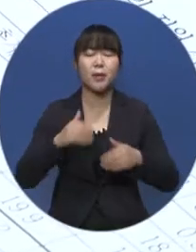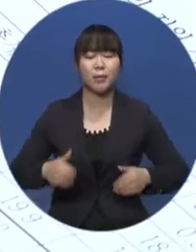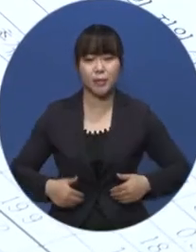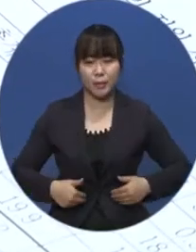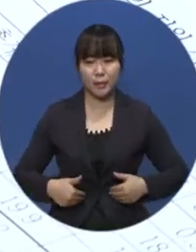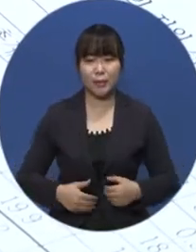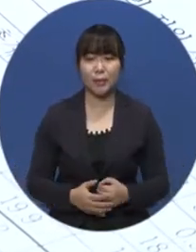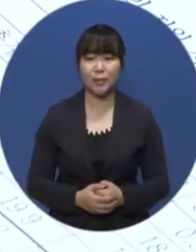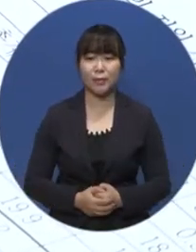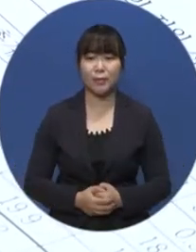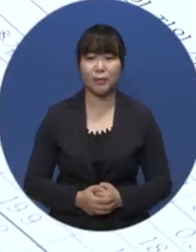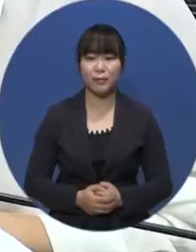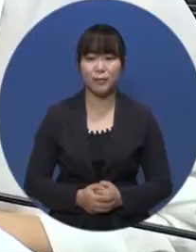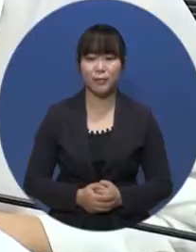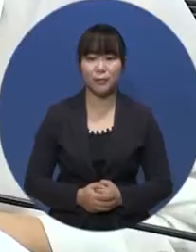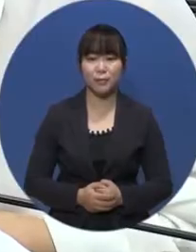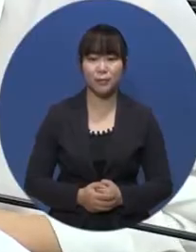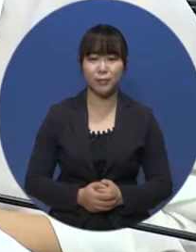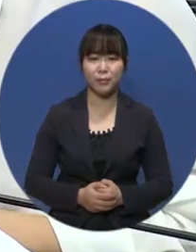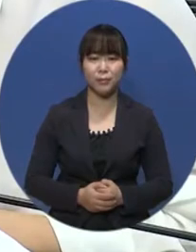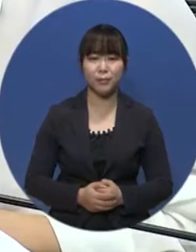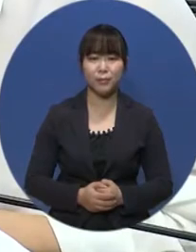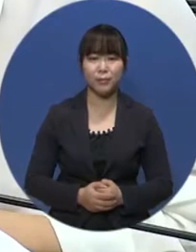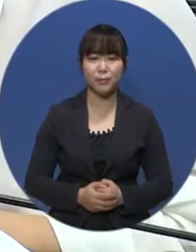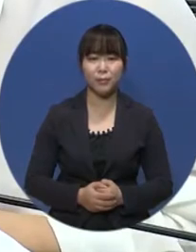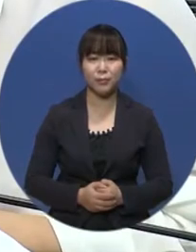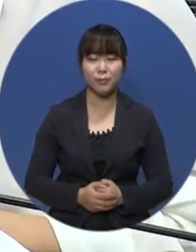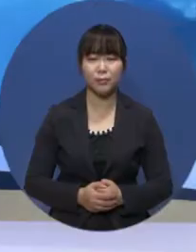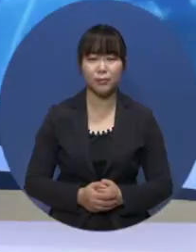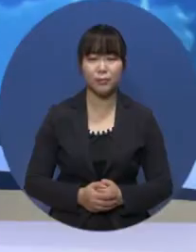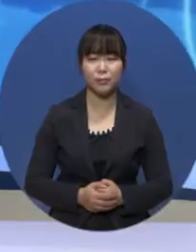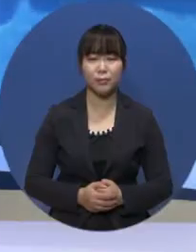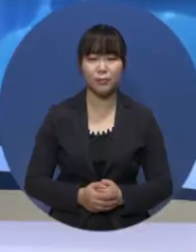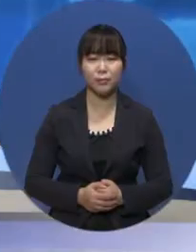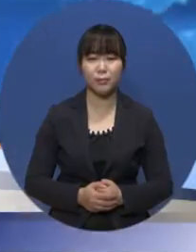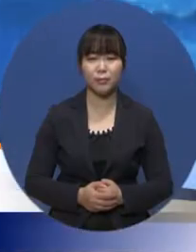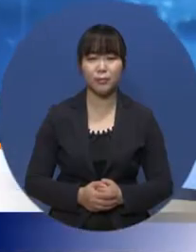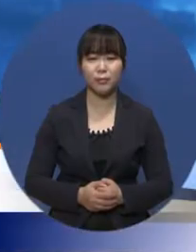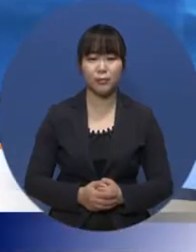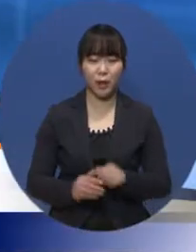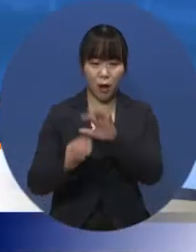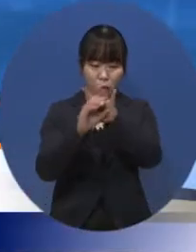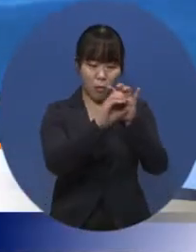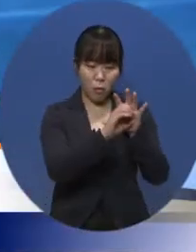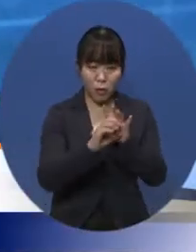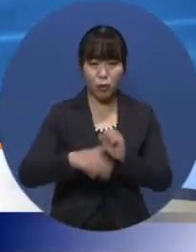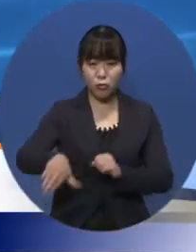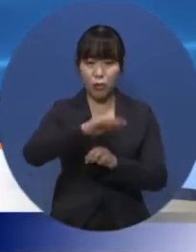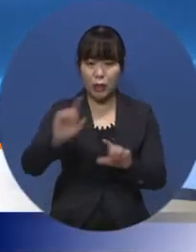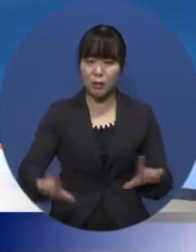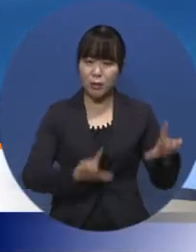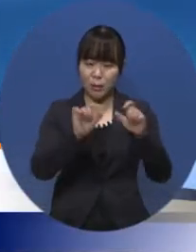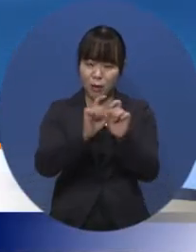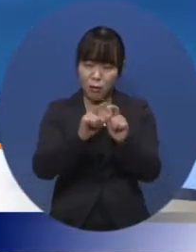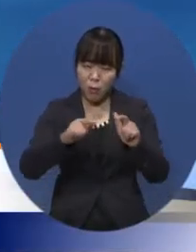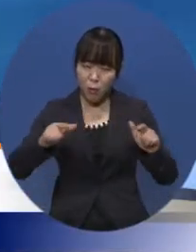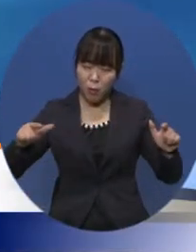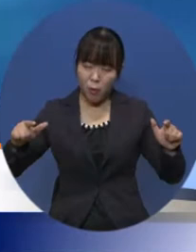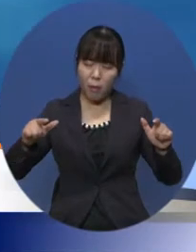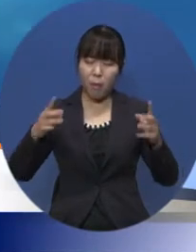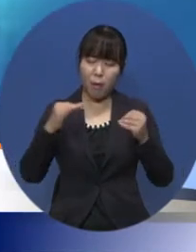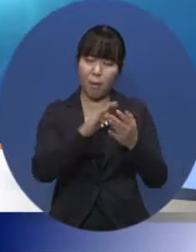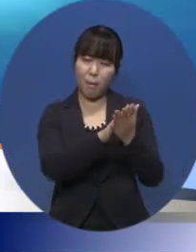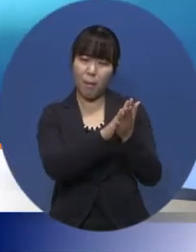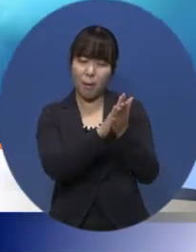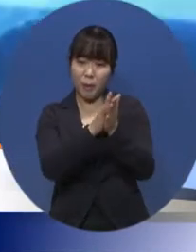시점입니다. 복지TV 뉴스 박성용입니다. 코로나19는 우리 삶의 다양한 부분을